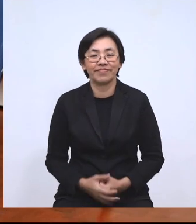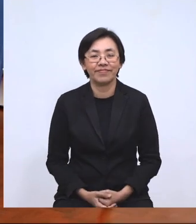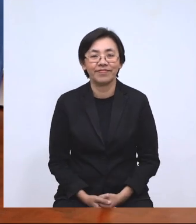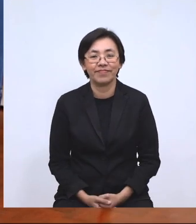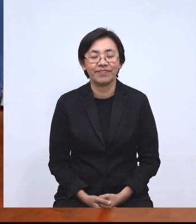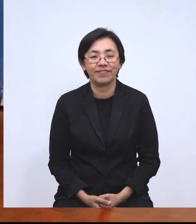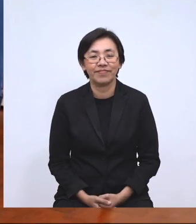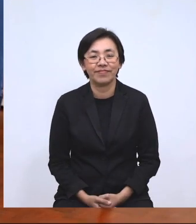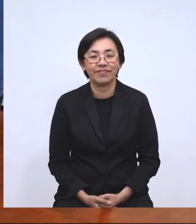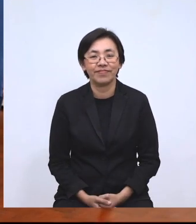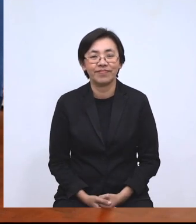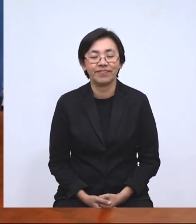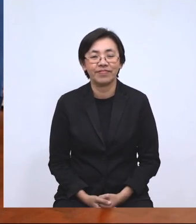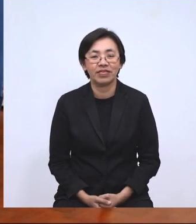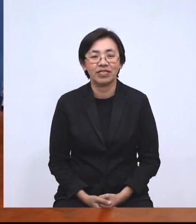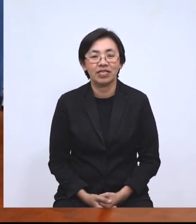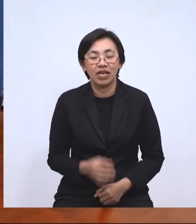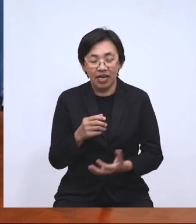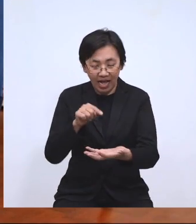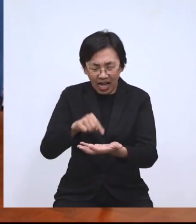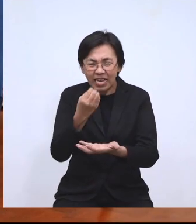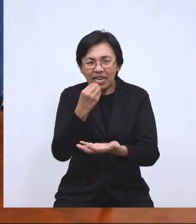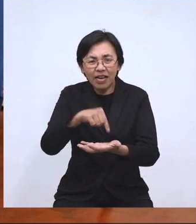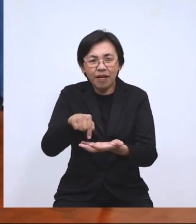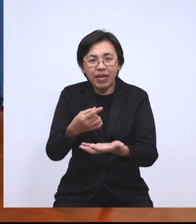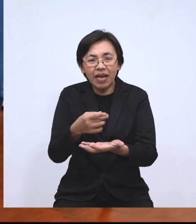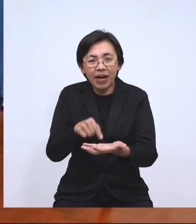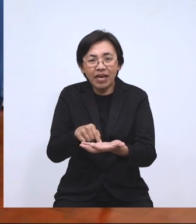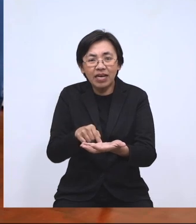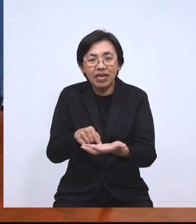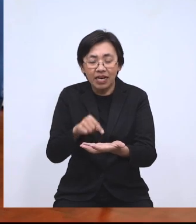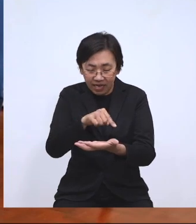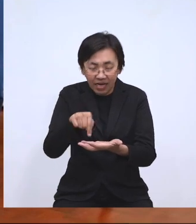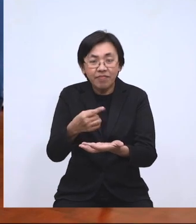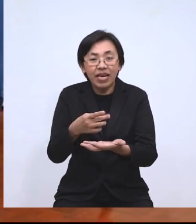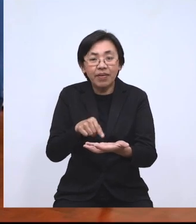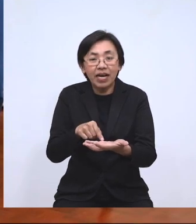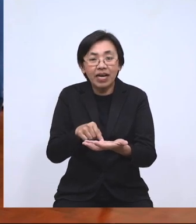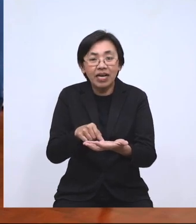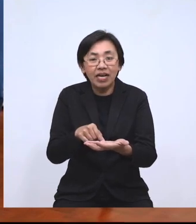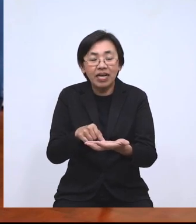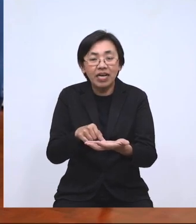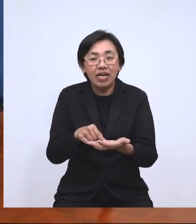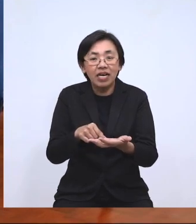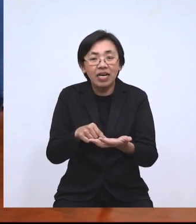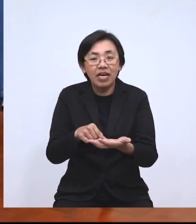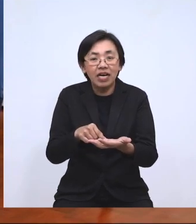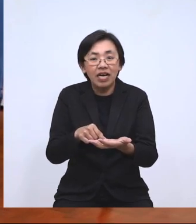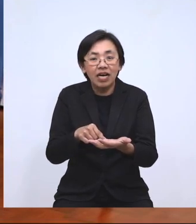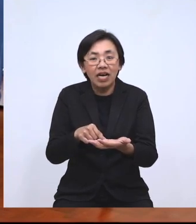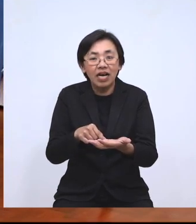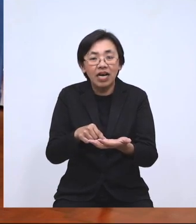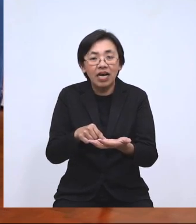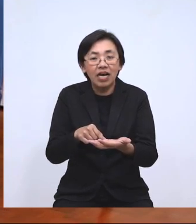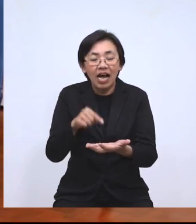ค่ะงั้นเดี๋ยว มอสดูซิในจานข้าวมีอะไรบ้างวันนี้มีอะไรบ้างวันนี ้เราดูกันก่อน มีกุนเชียง มอง ม